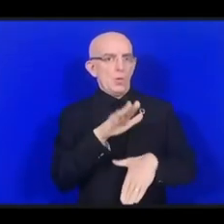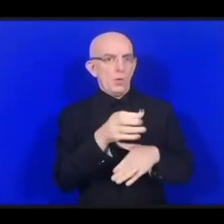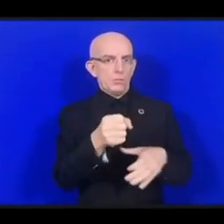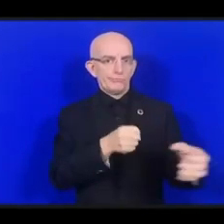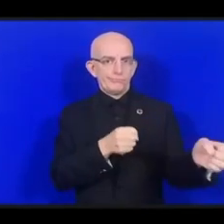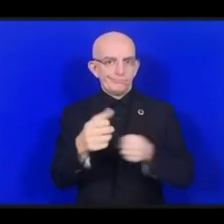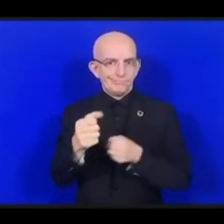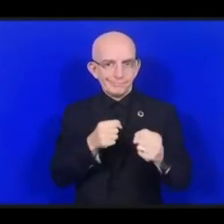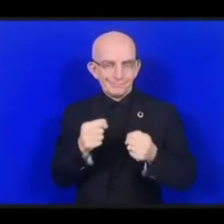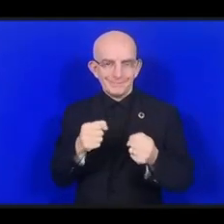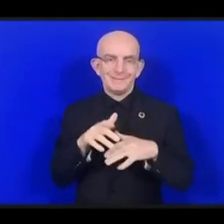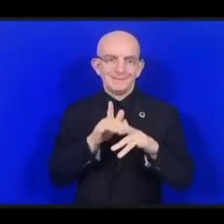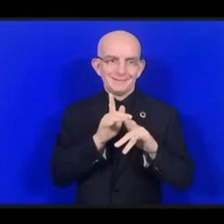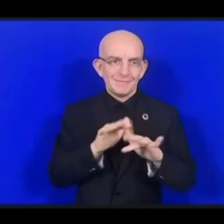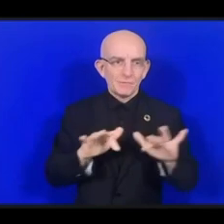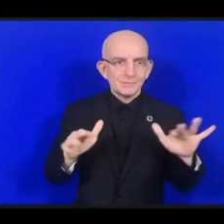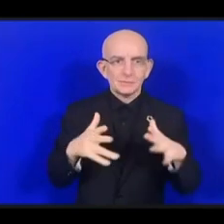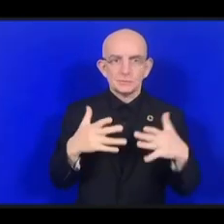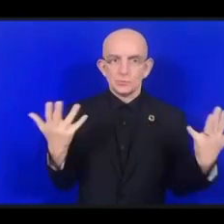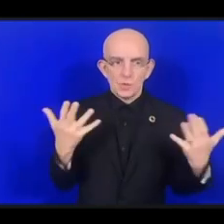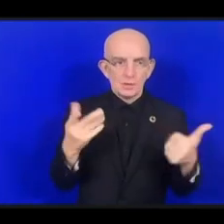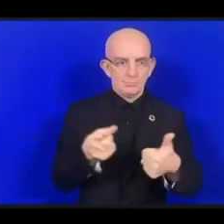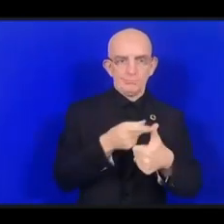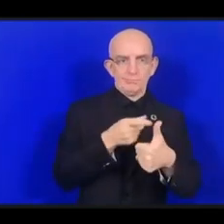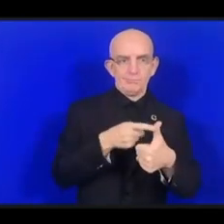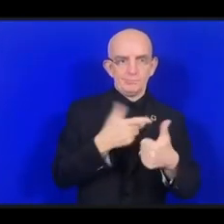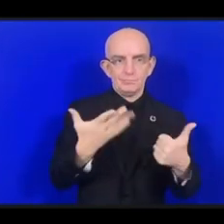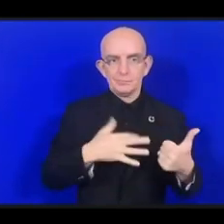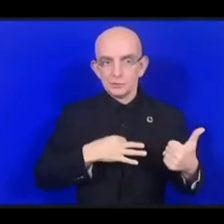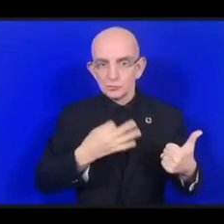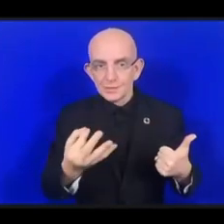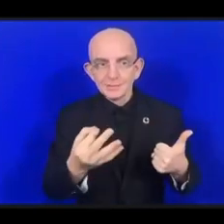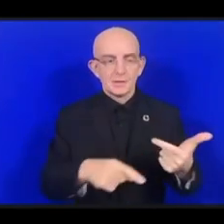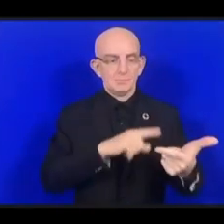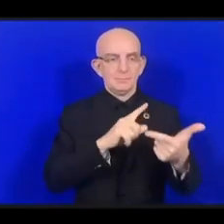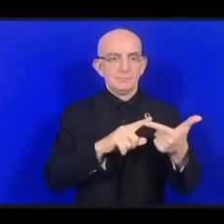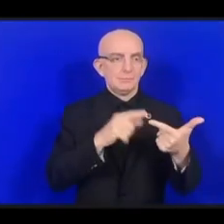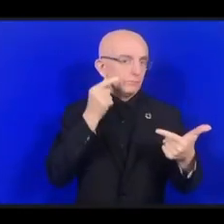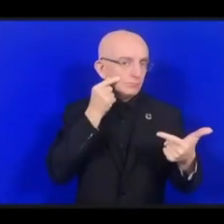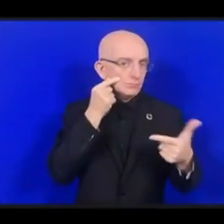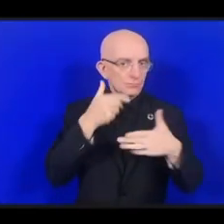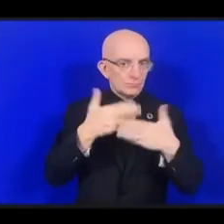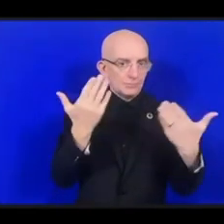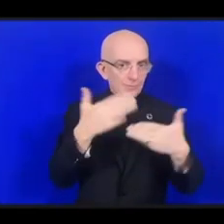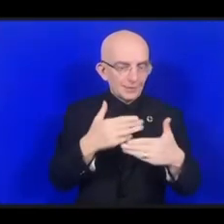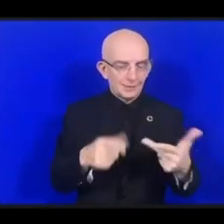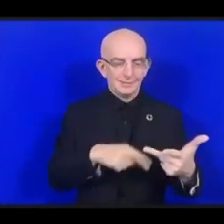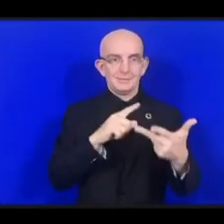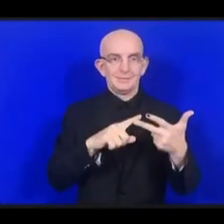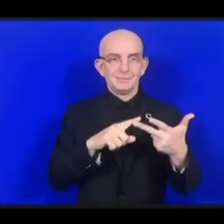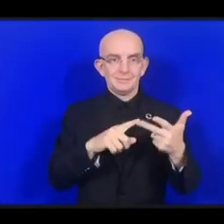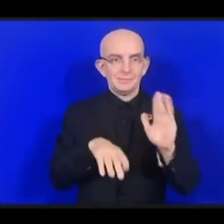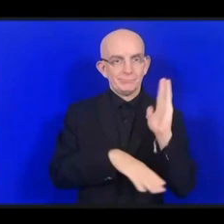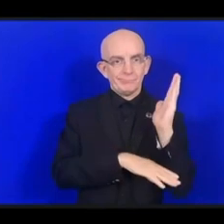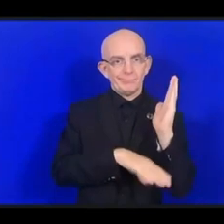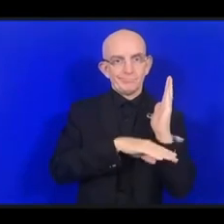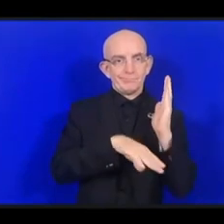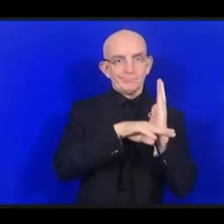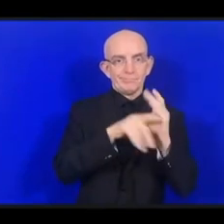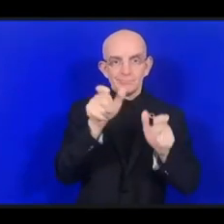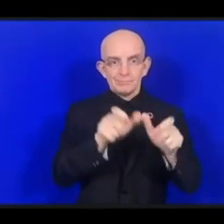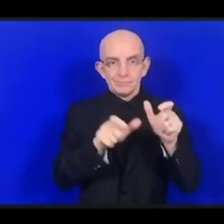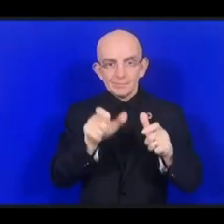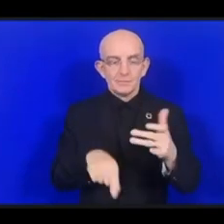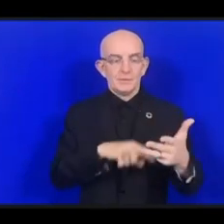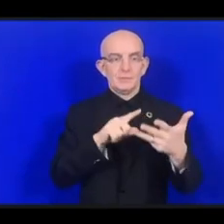d'âge c'est la raison pour laquelle la diversité des perspectives est et doit être perçu comme un concept